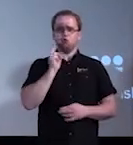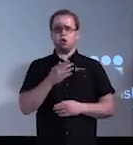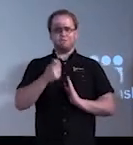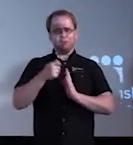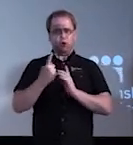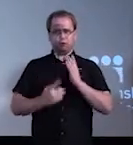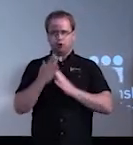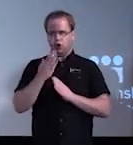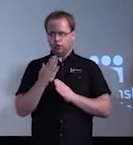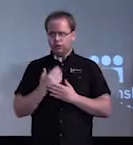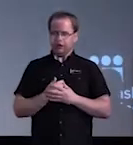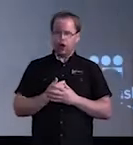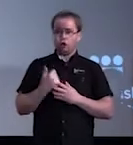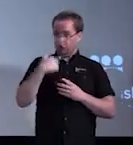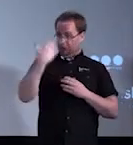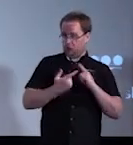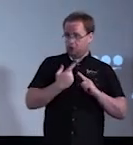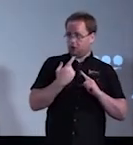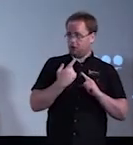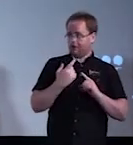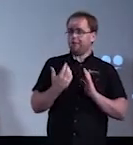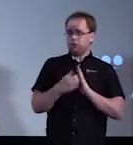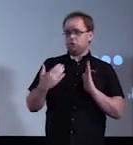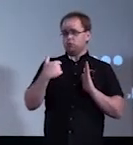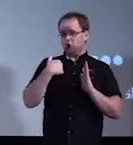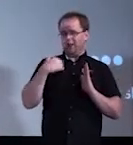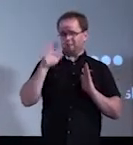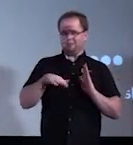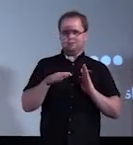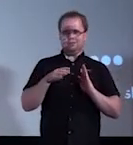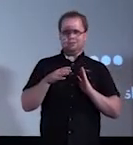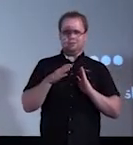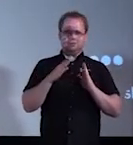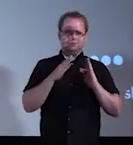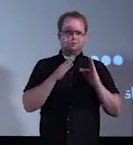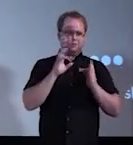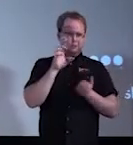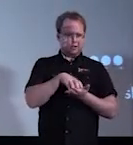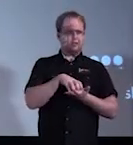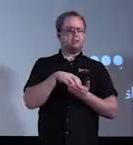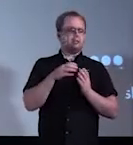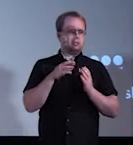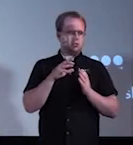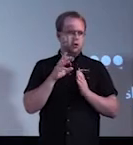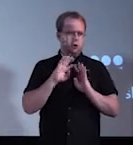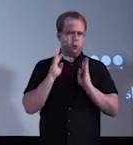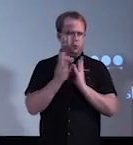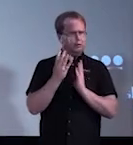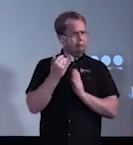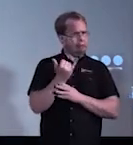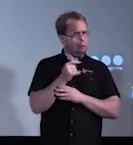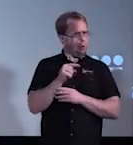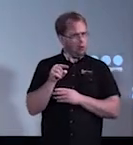Ja, som ännu inte. Nej, men, och jag kan börja. Ja, du får därför igen. Att jag har varit statsråd nu i snart 9-10